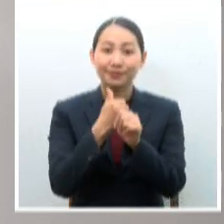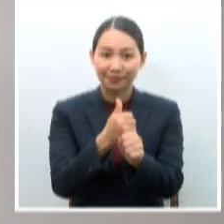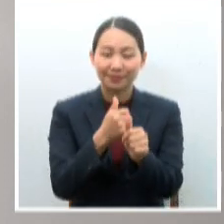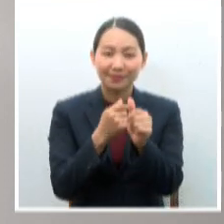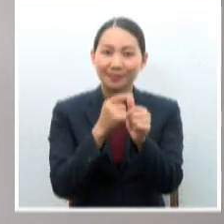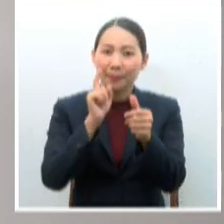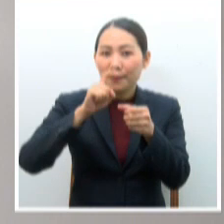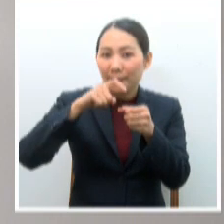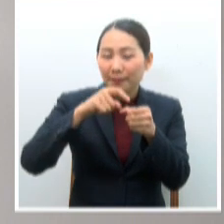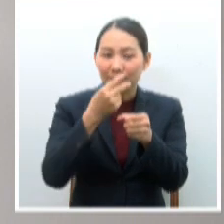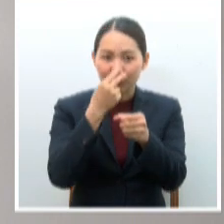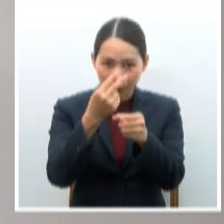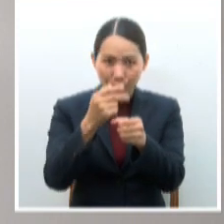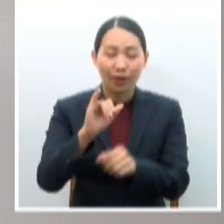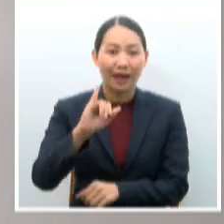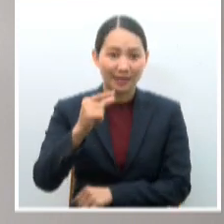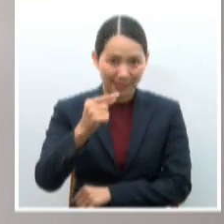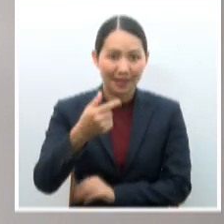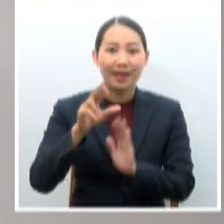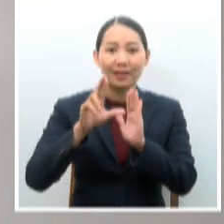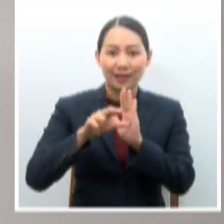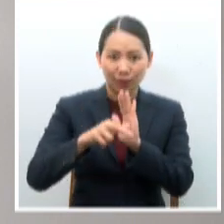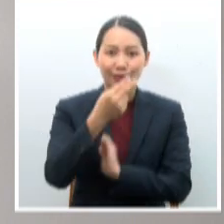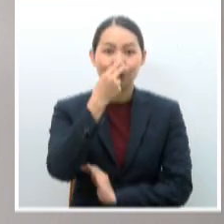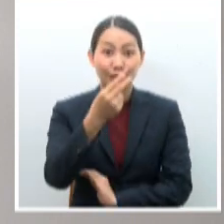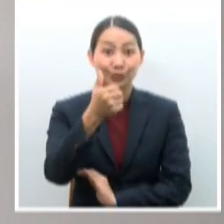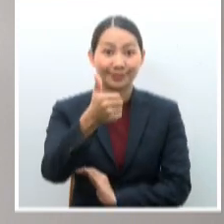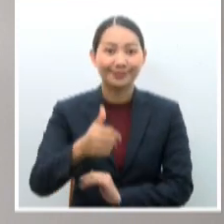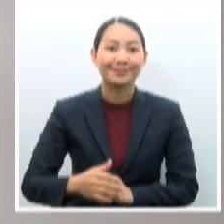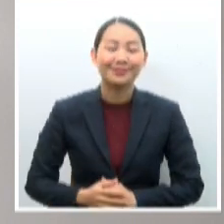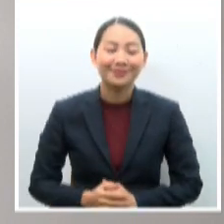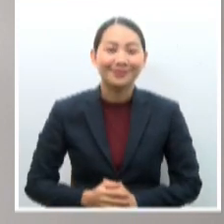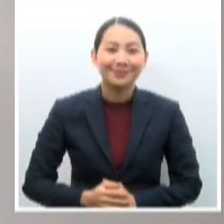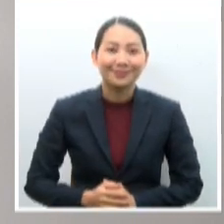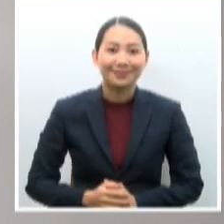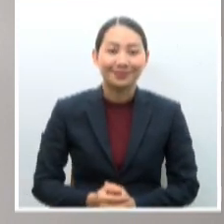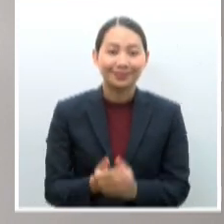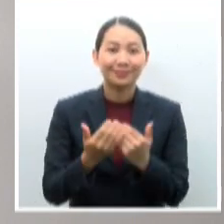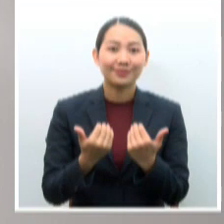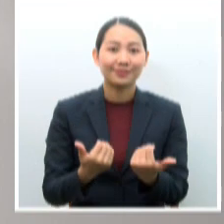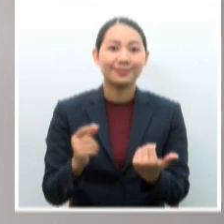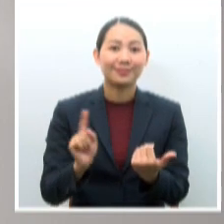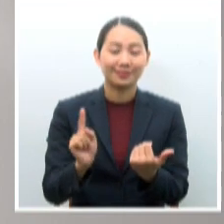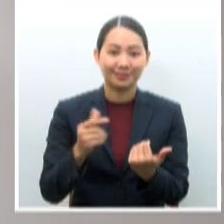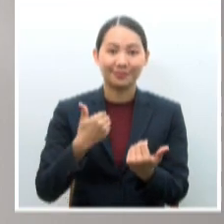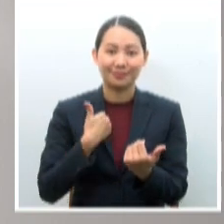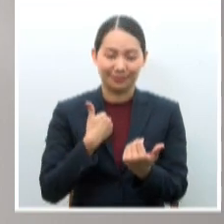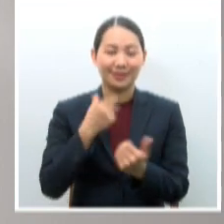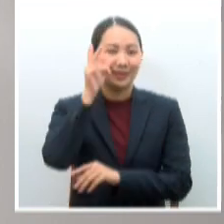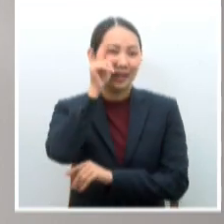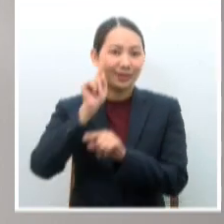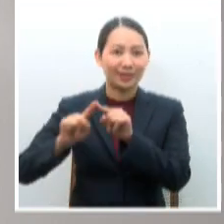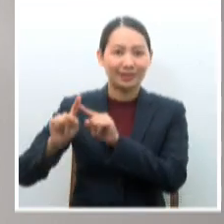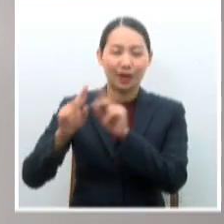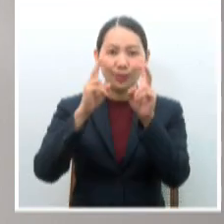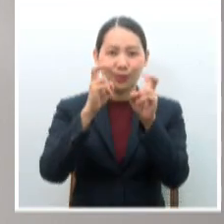วสารความเคลื่อนไหวกับ Instagram แล้วก็ TikTok นั่นเองนะคะในสำหรับวันนี้เราก็จะมีเรื่องราวที่มาฝากท่านผู้ชมมากมายหลาก